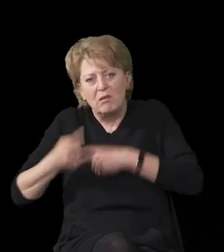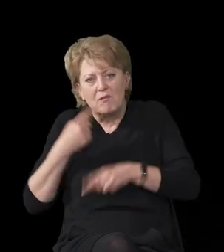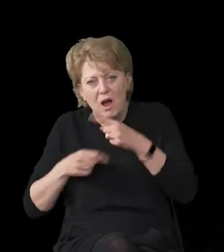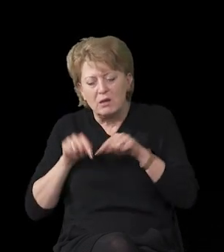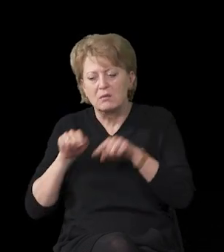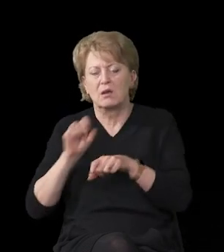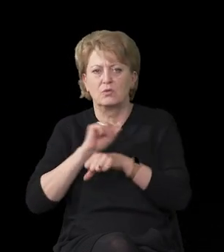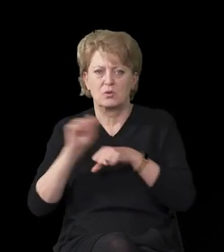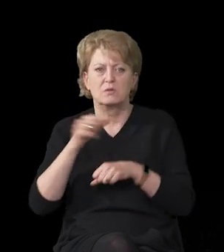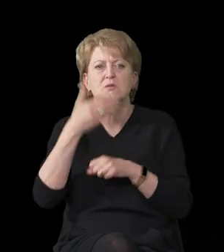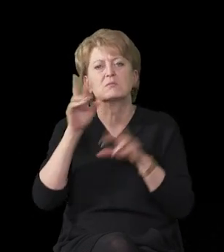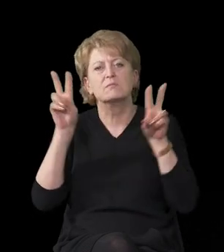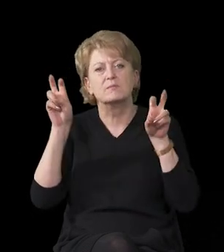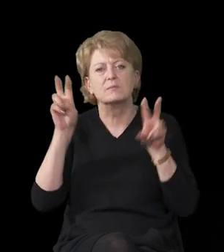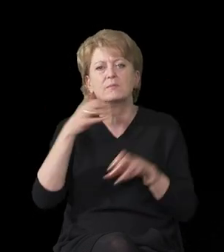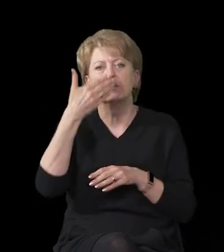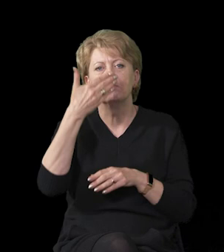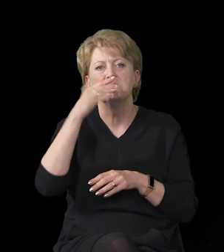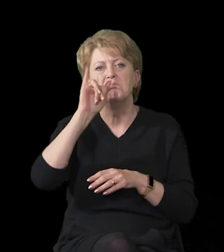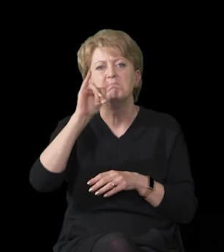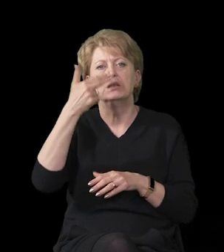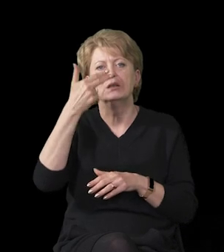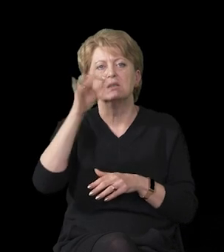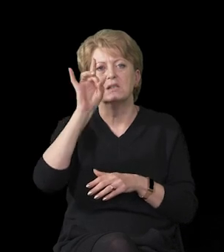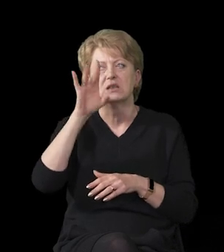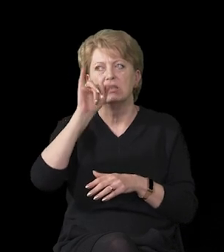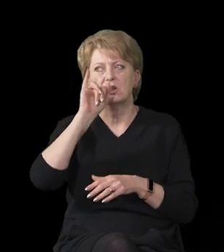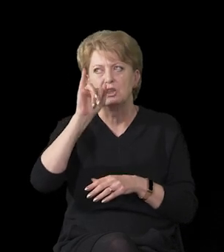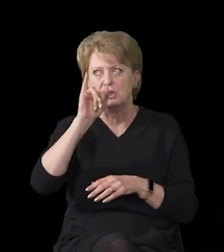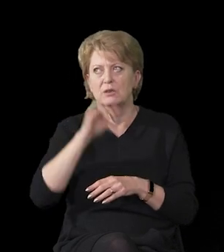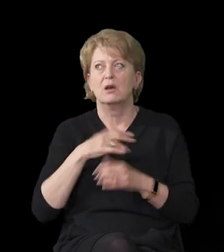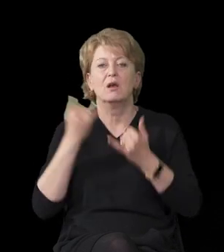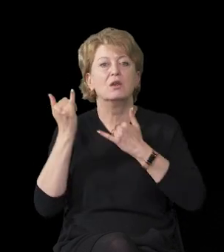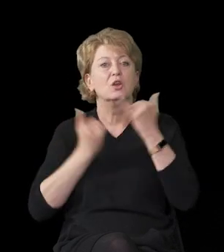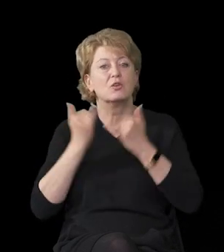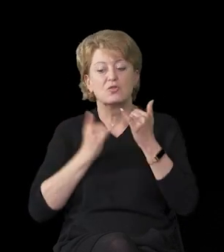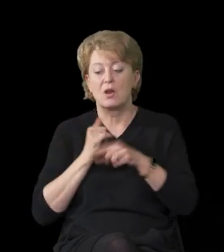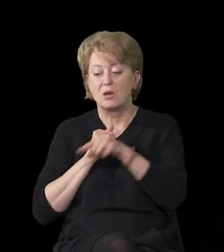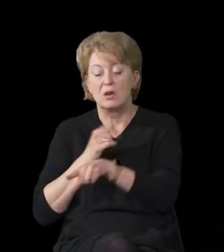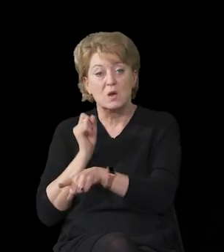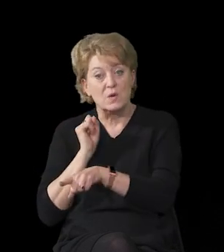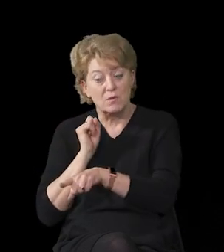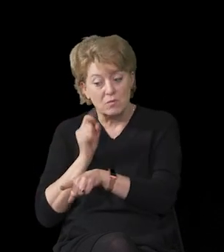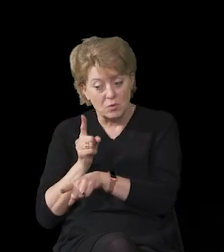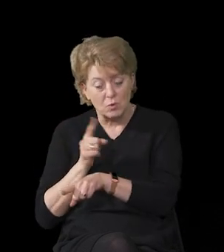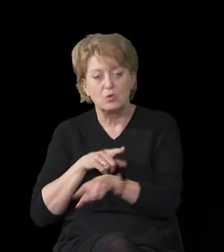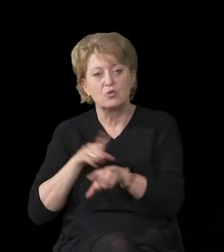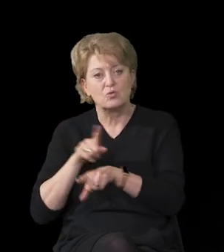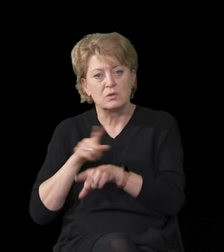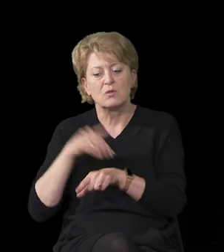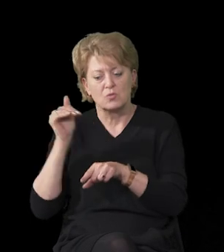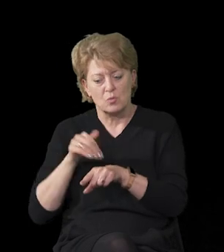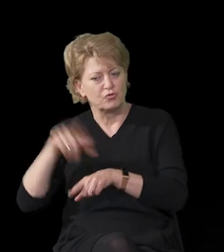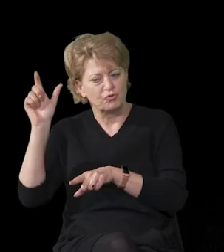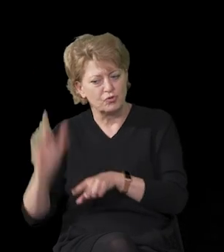tabu i jeśli ktoś jest mingi, to może na całą społeczność sprowadzić nieszczęście. Dlatego te osoby,